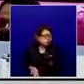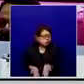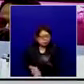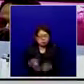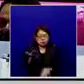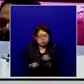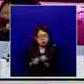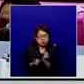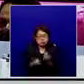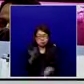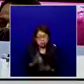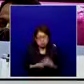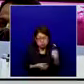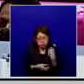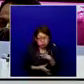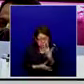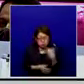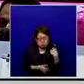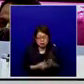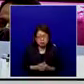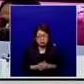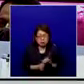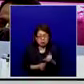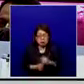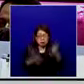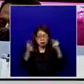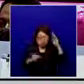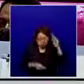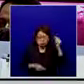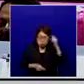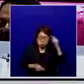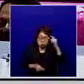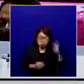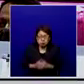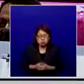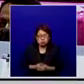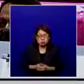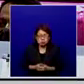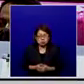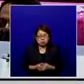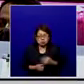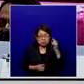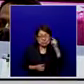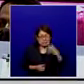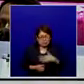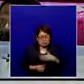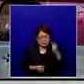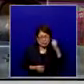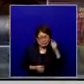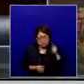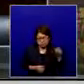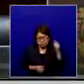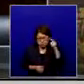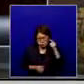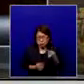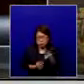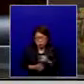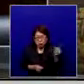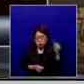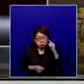ลอกบางเรื่องท่านก็รู้เห็นเป็นใจผมกล่าวว่าอย่างนั้นนะแต่บางเรื่องท่านก็ถูกหล